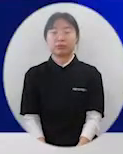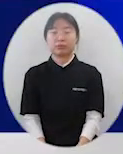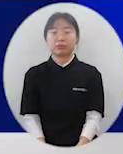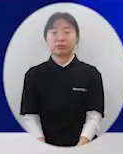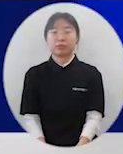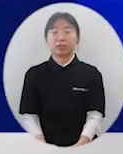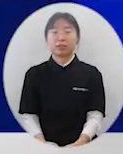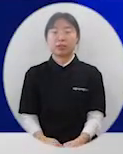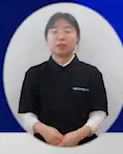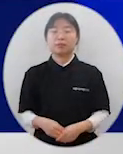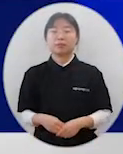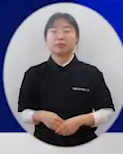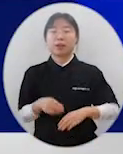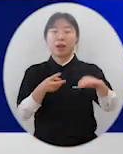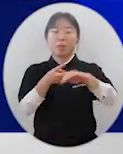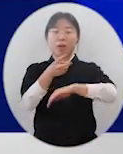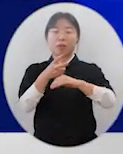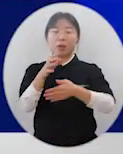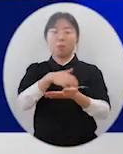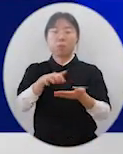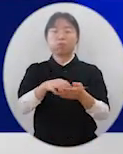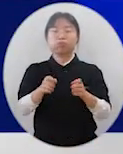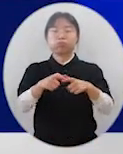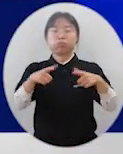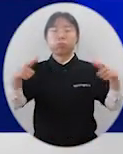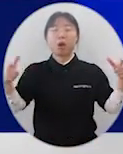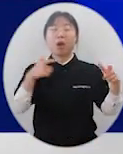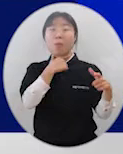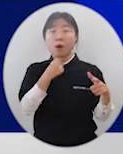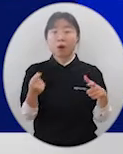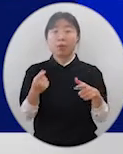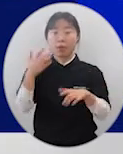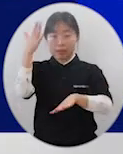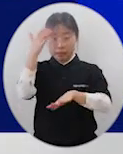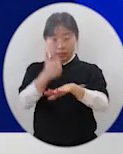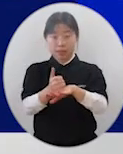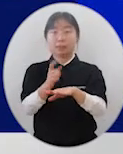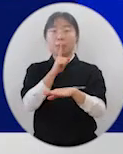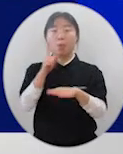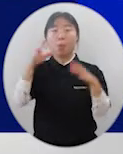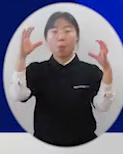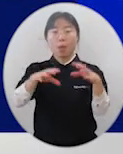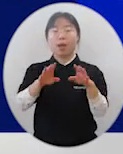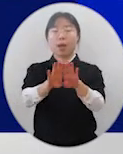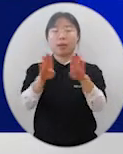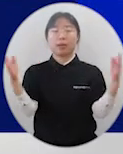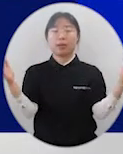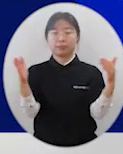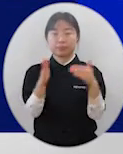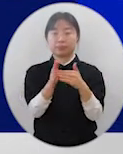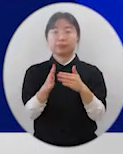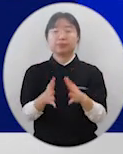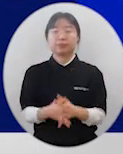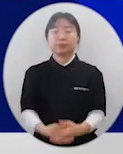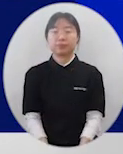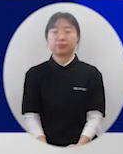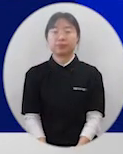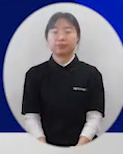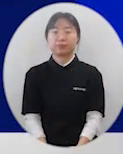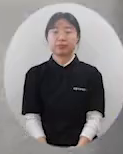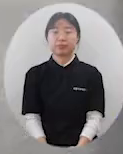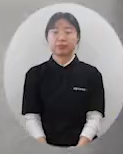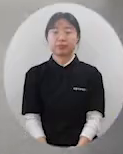대중교통이 편리한 도시 의왕으로 거듭나기 위해 실시한 의왕시 대중교통 노선체계 개편 용역 최종 보고회가